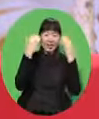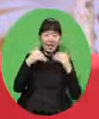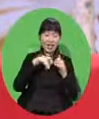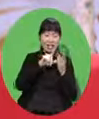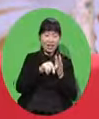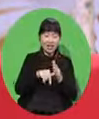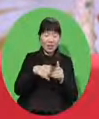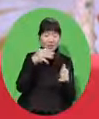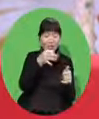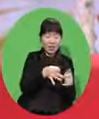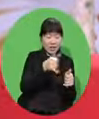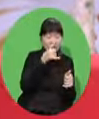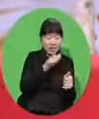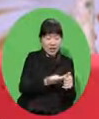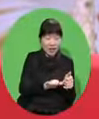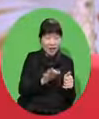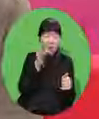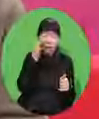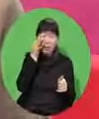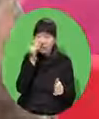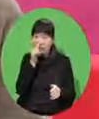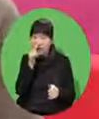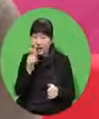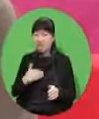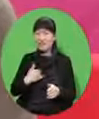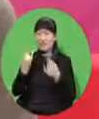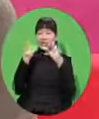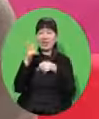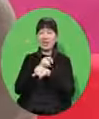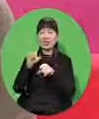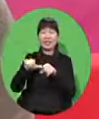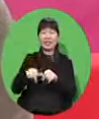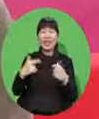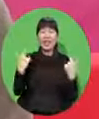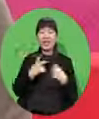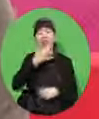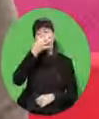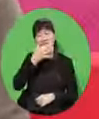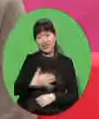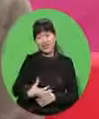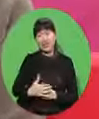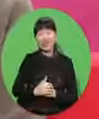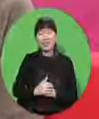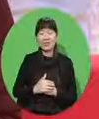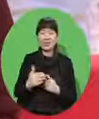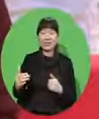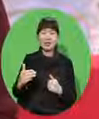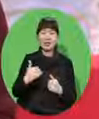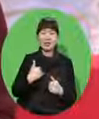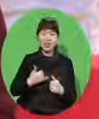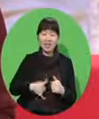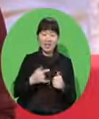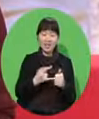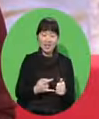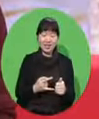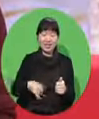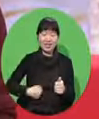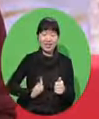줄게? 이렇게는 얘기하셨는데 보신 적 있으세요? 없으세요? 대학 갈 때 항상 힘들었어요. 그러니까. 그래서 우리가 애한테도 좀